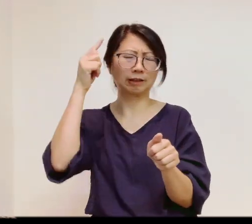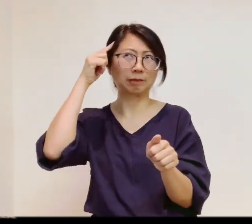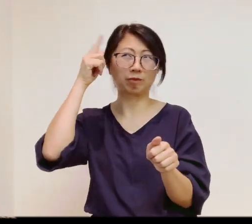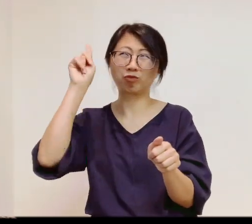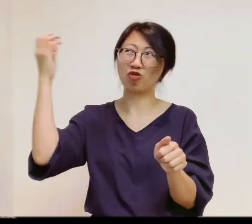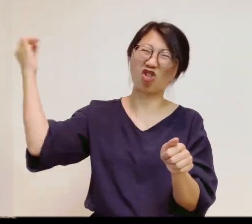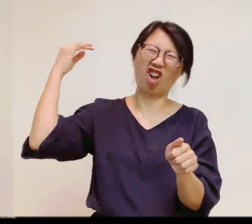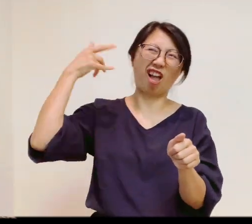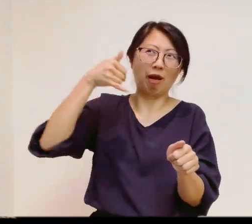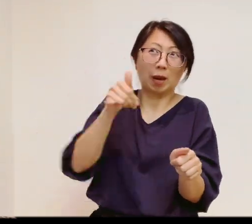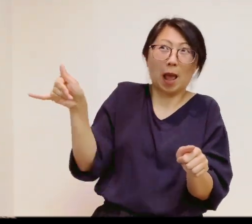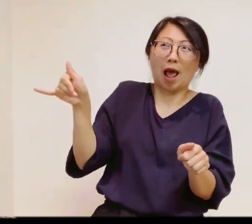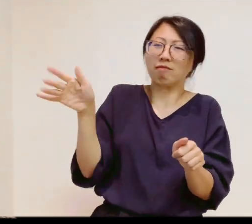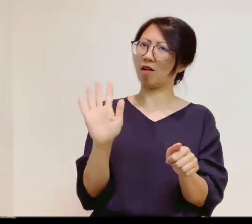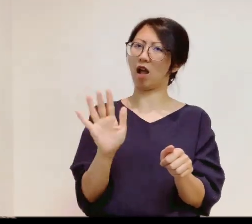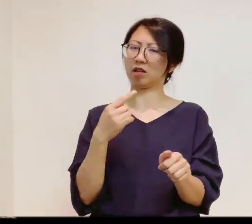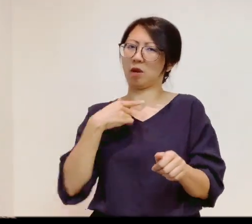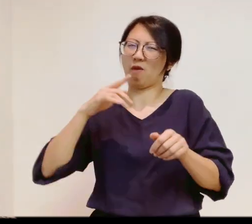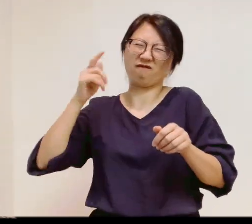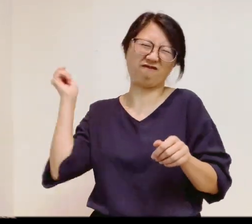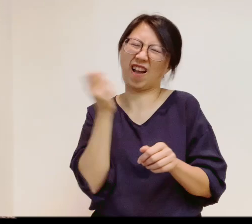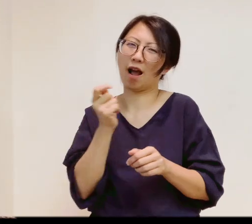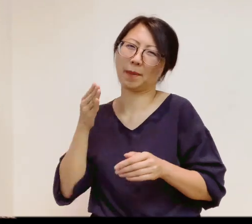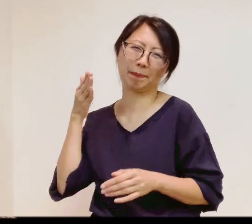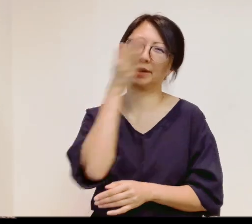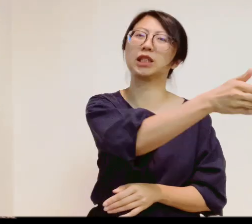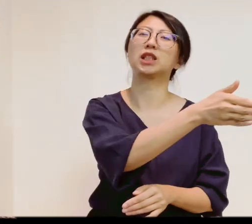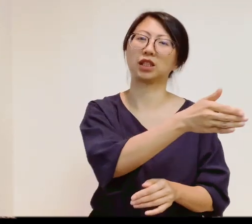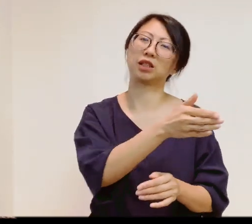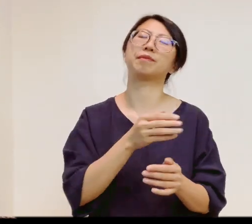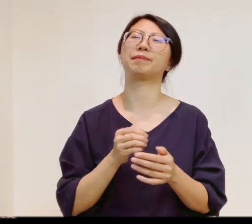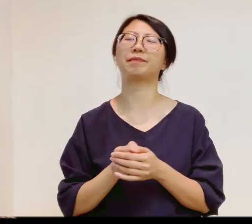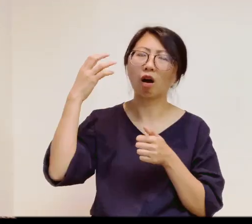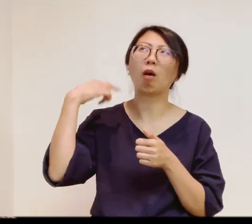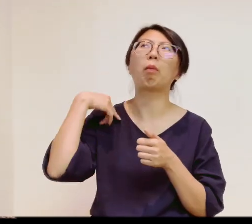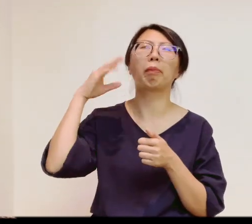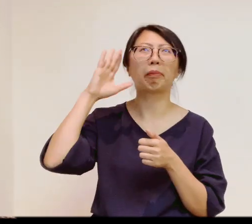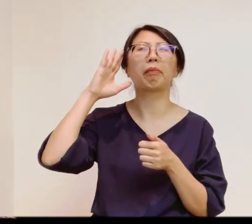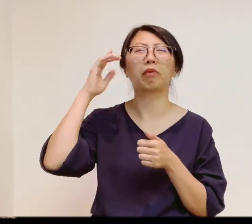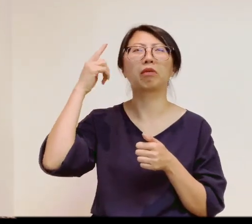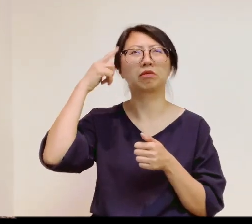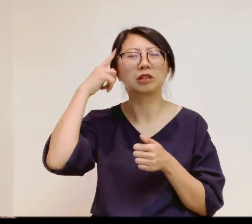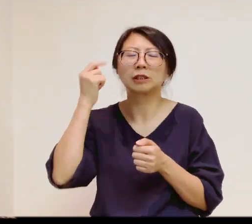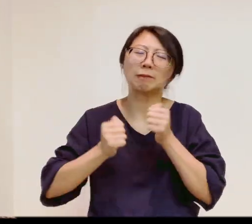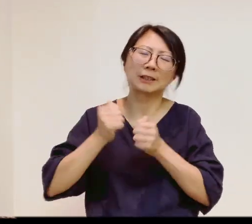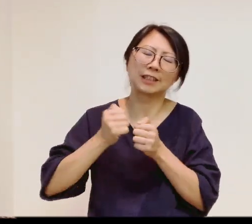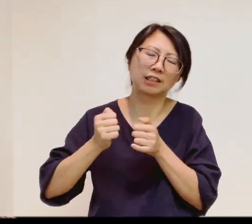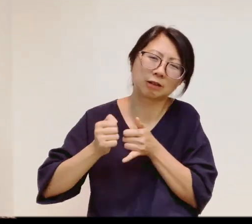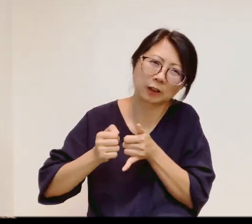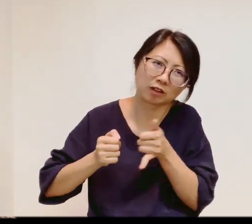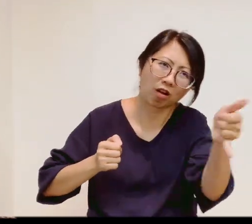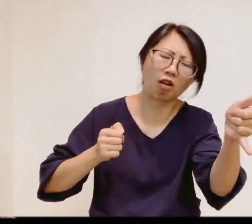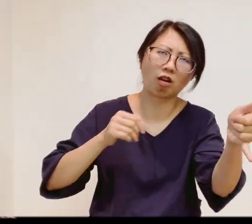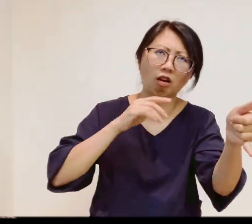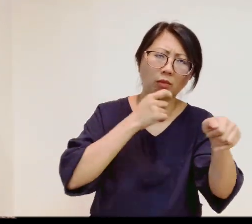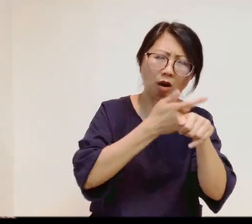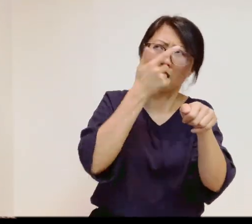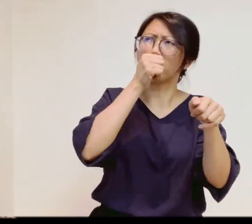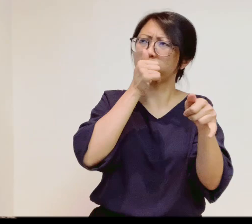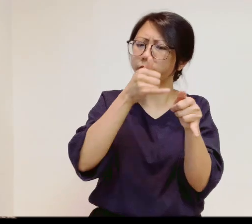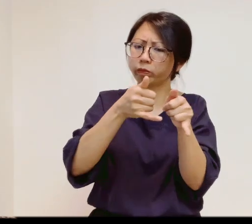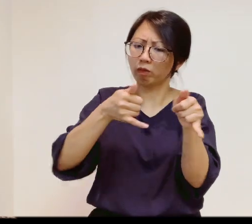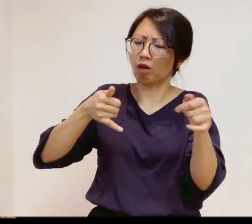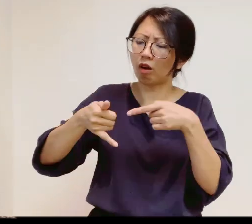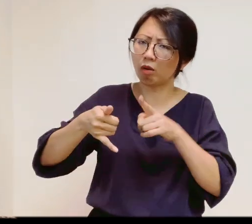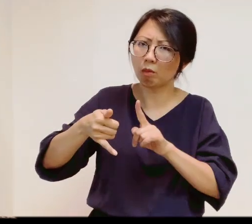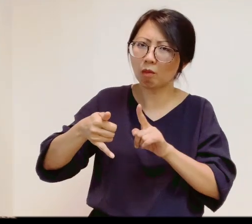人叫你，你都唔好停下嚟咁樣。咁佢就咁樣就係咁向前走，向前走。咁但係發覺咧就係、咦，走到咁上下望下側跟咧，爸